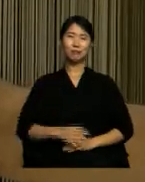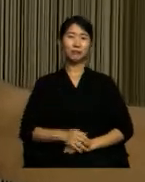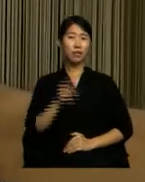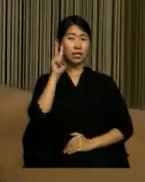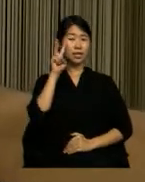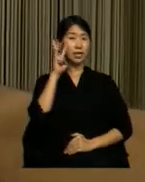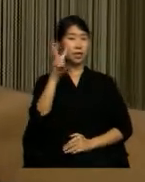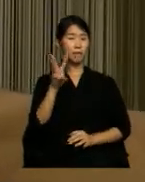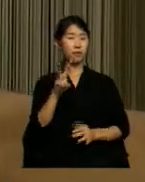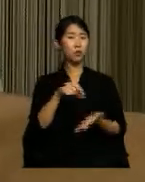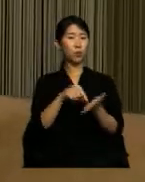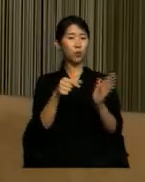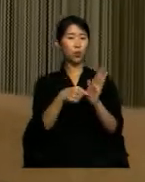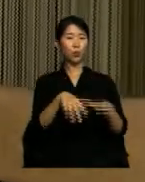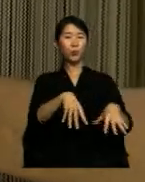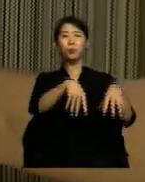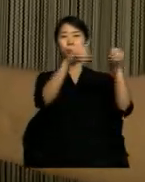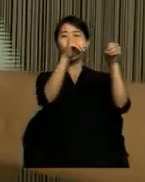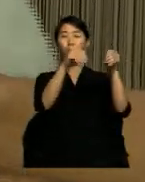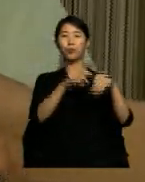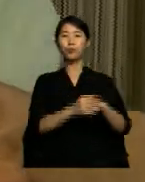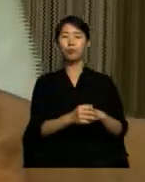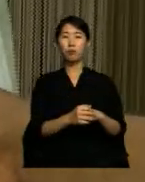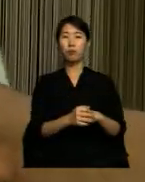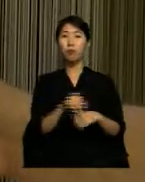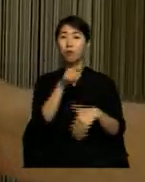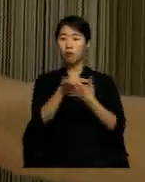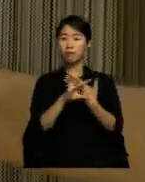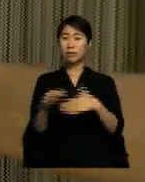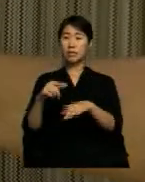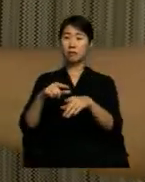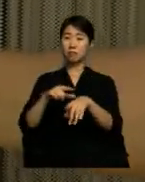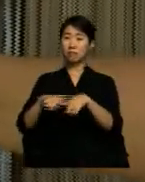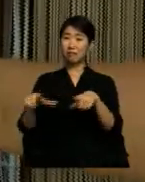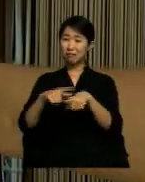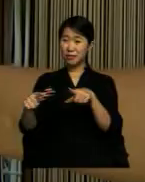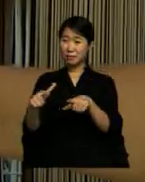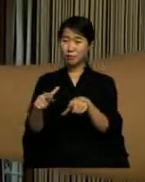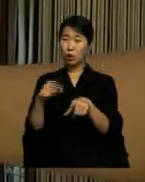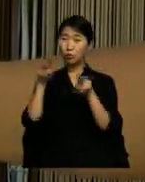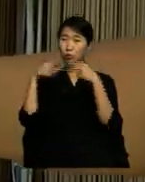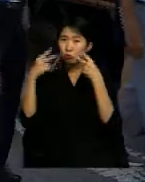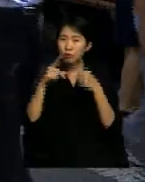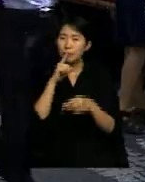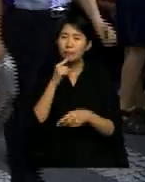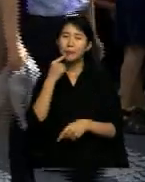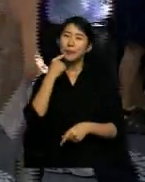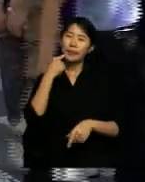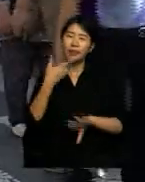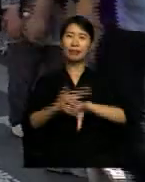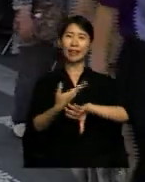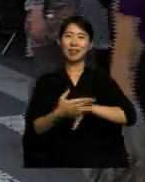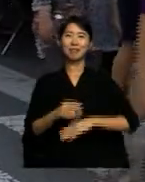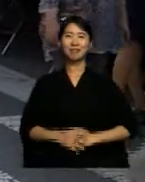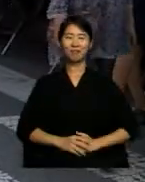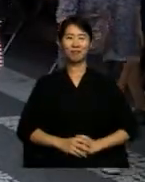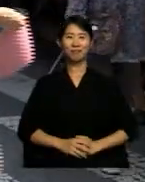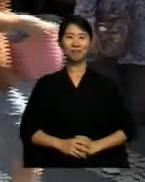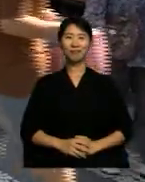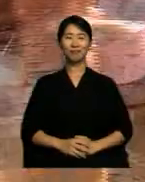보통. 그래서 시중에서 나오는 국수들하고는 맛 자체가 틀려요. 건조 방식이 틀리기 때문에.